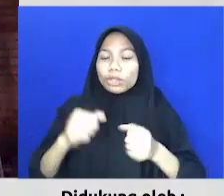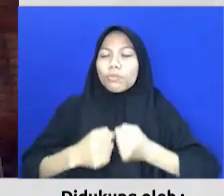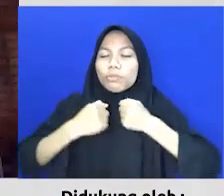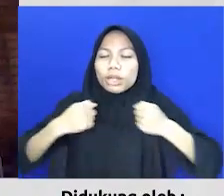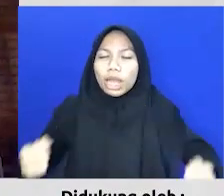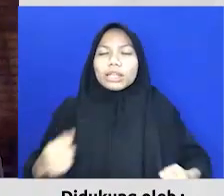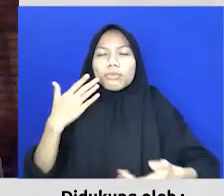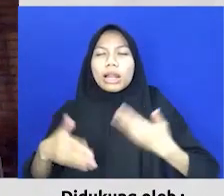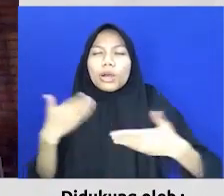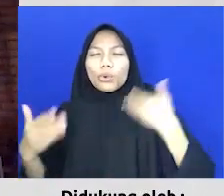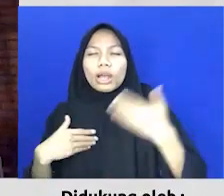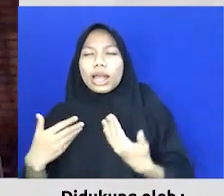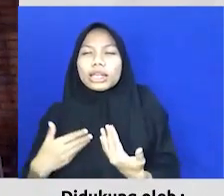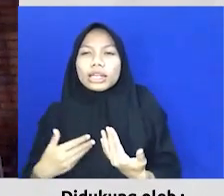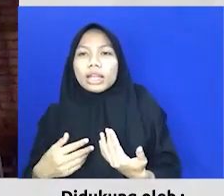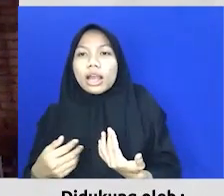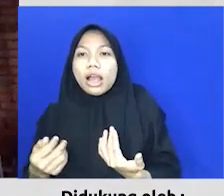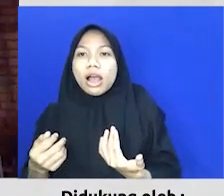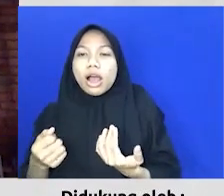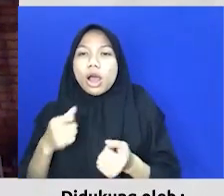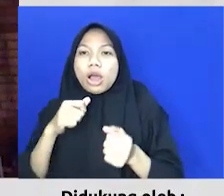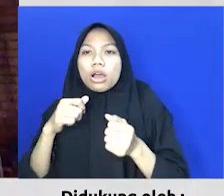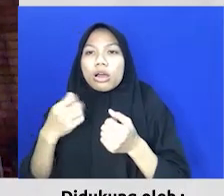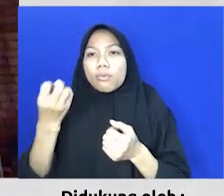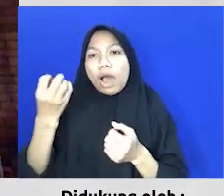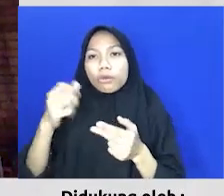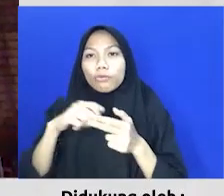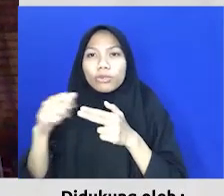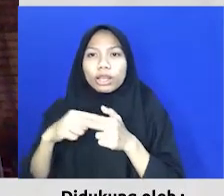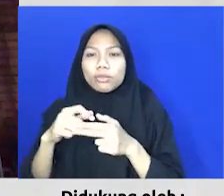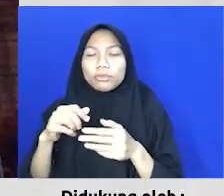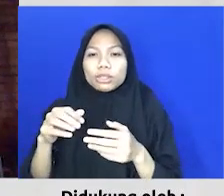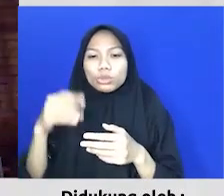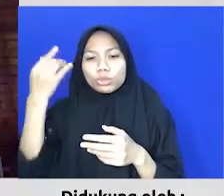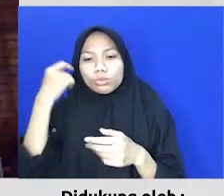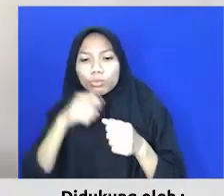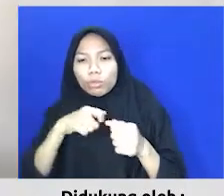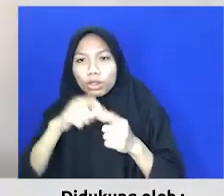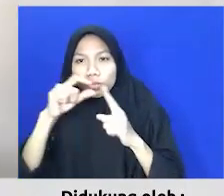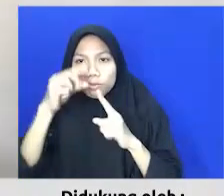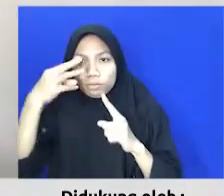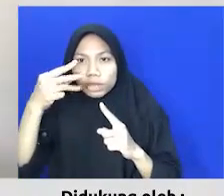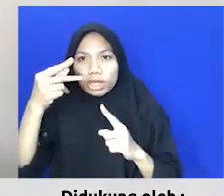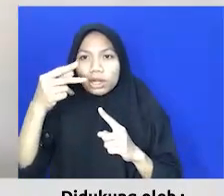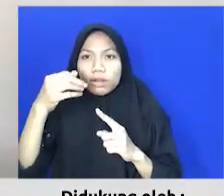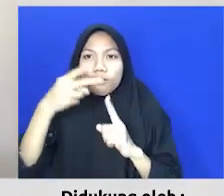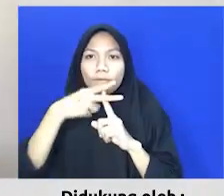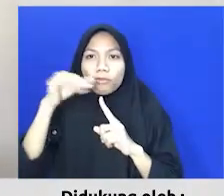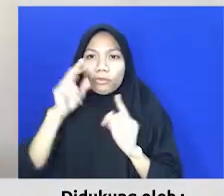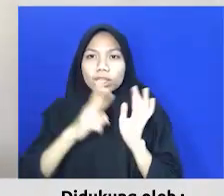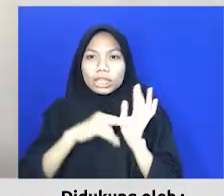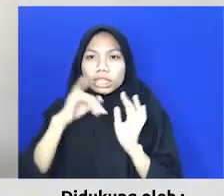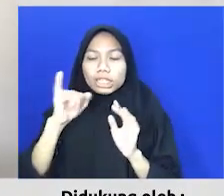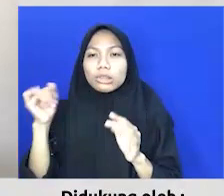dan beberapa kawannya memutuskan hanya kurang dari satu tahun setelah revolusi berakhir,